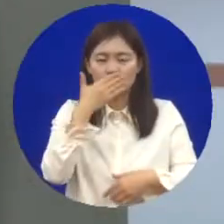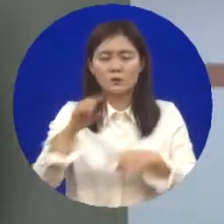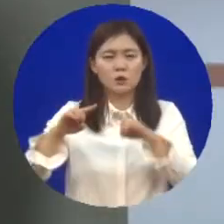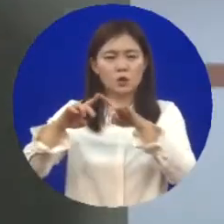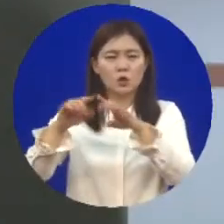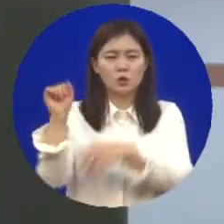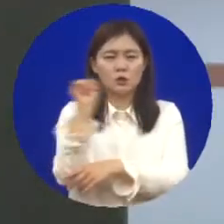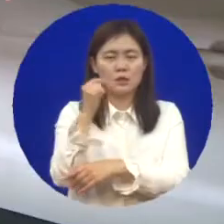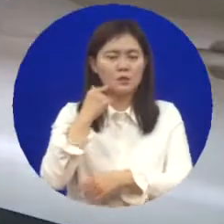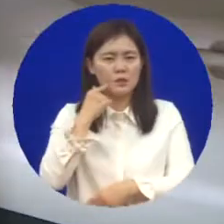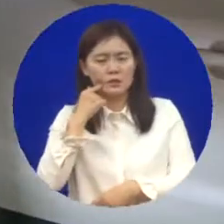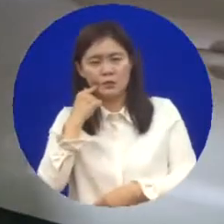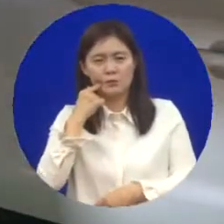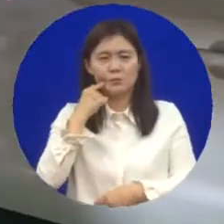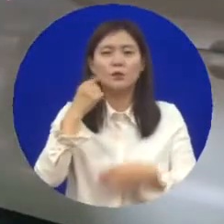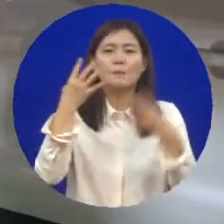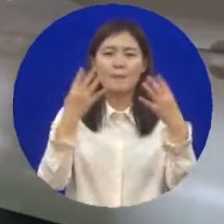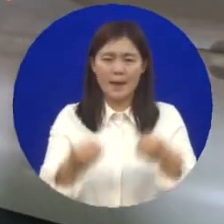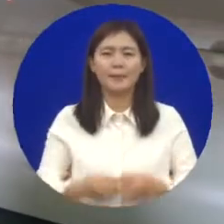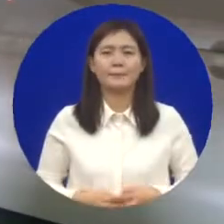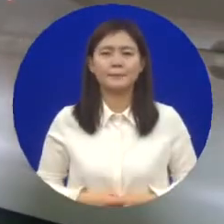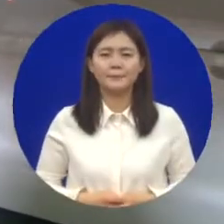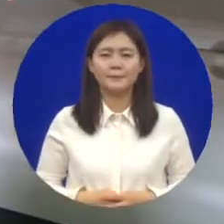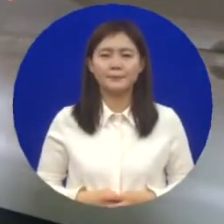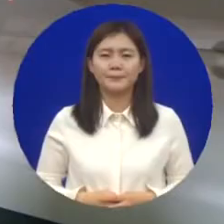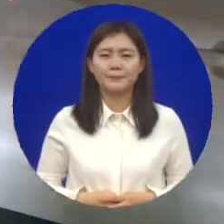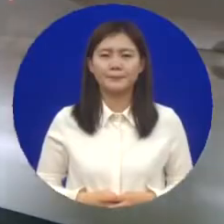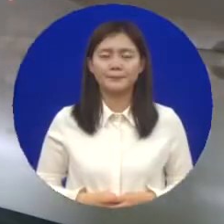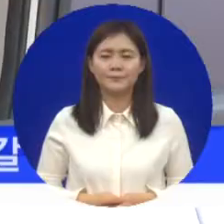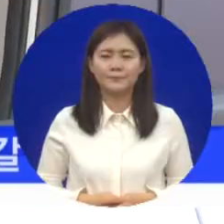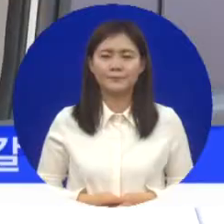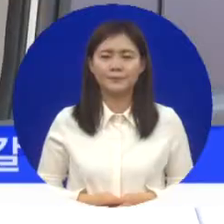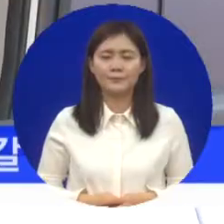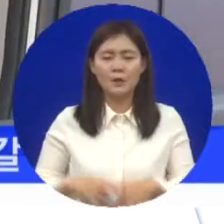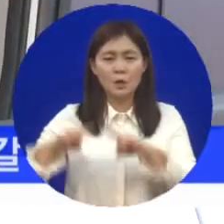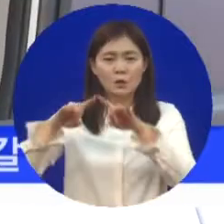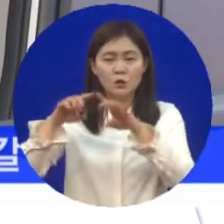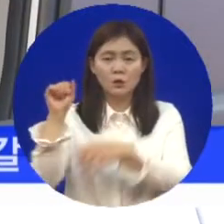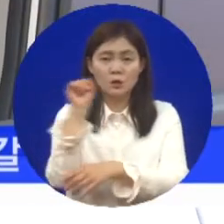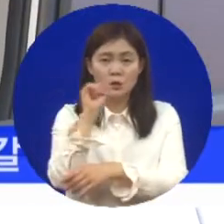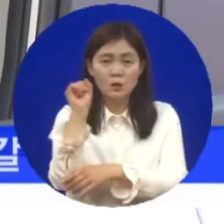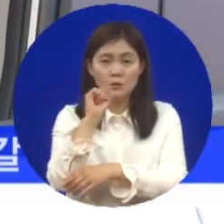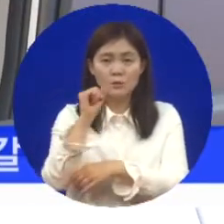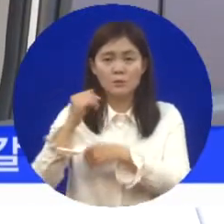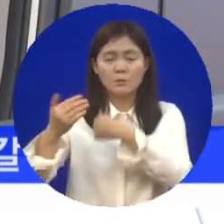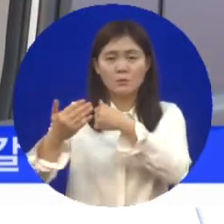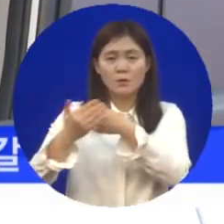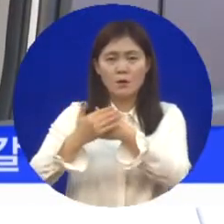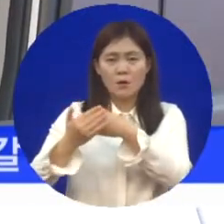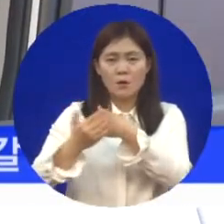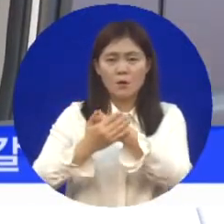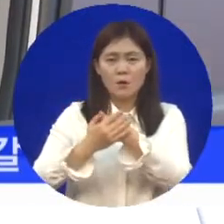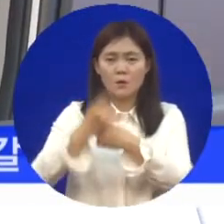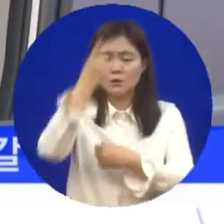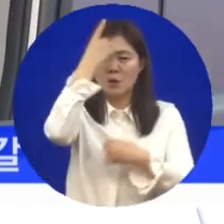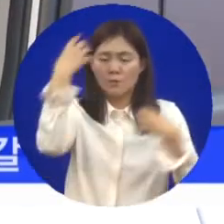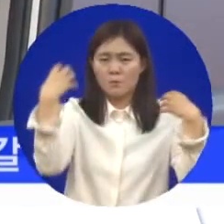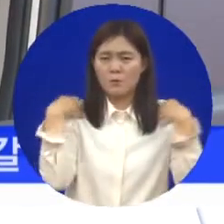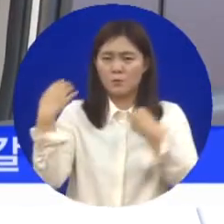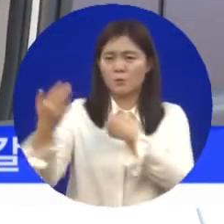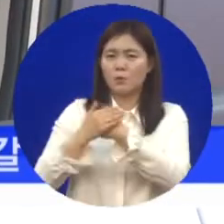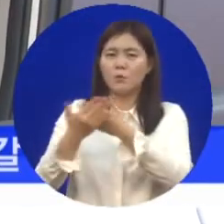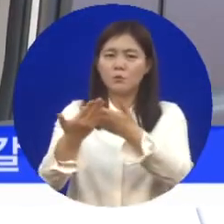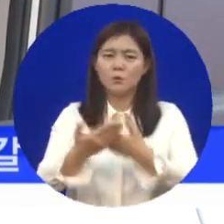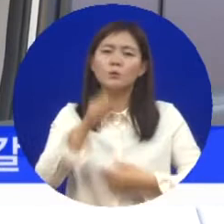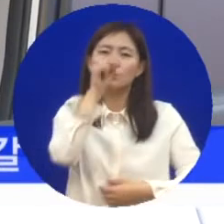등이 전기차 인기의 요인으로 분석되고 있습니다. 전기 자동차 지급 시에 정부에서 이제